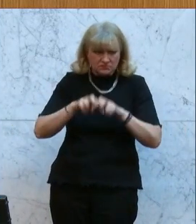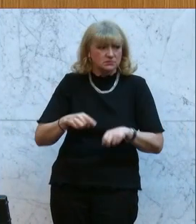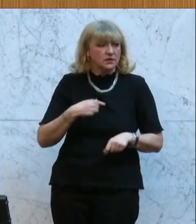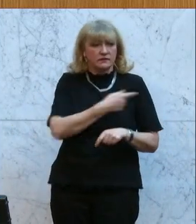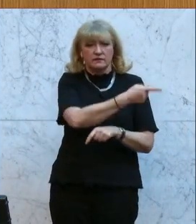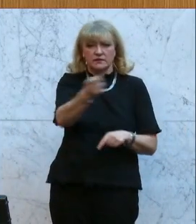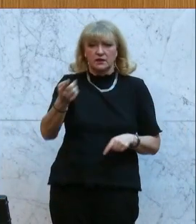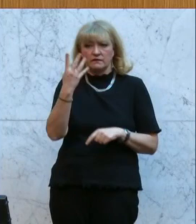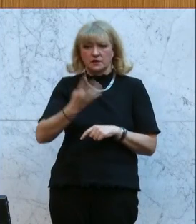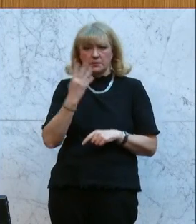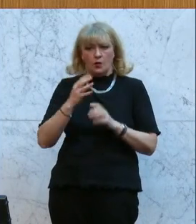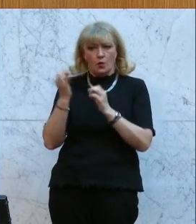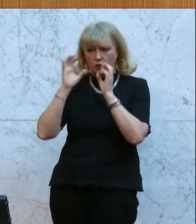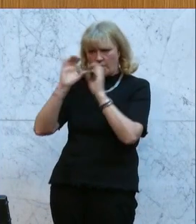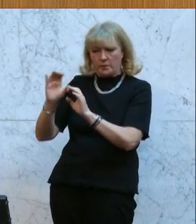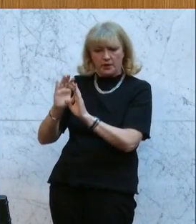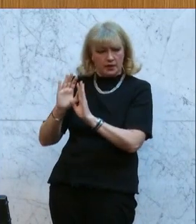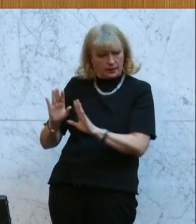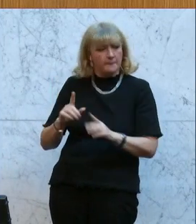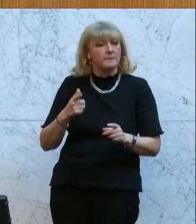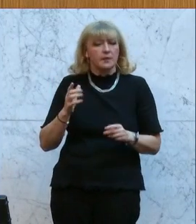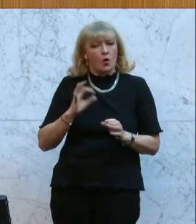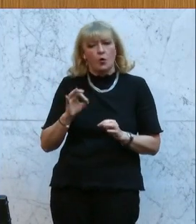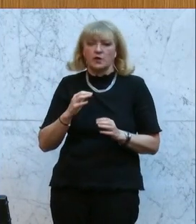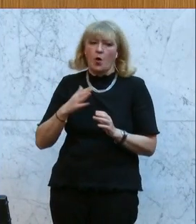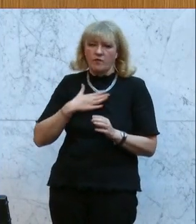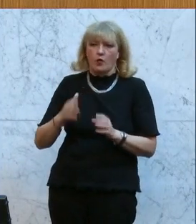4 Parteien ohne die ÖVP oder besser gesagt trotz der ÖVP.